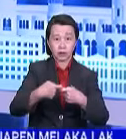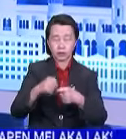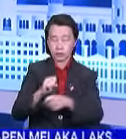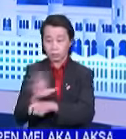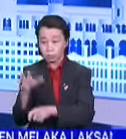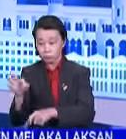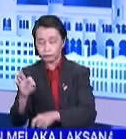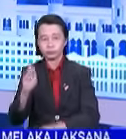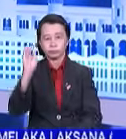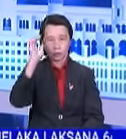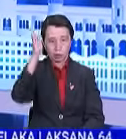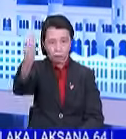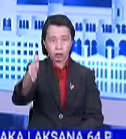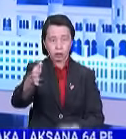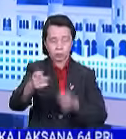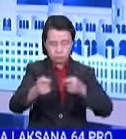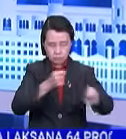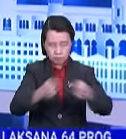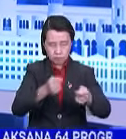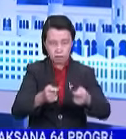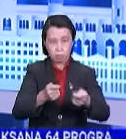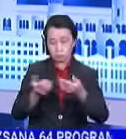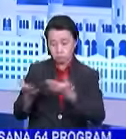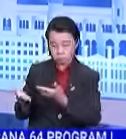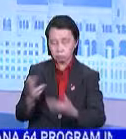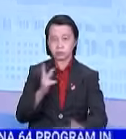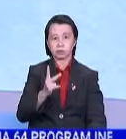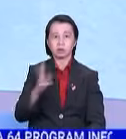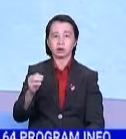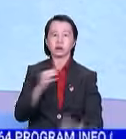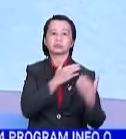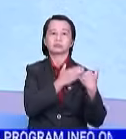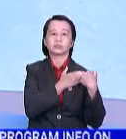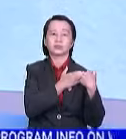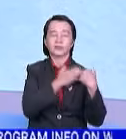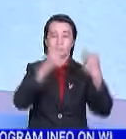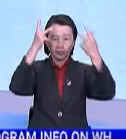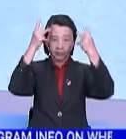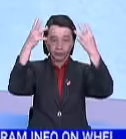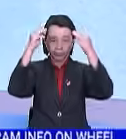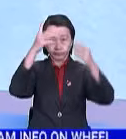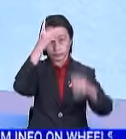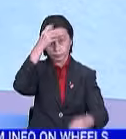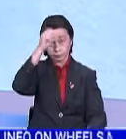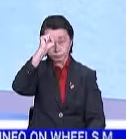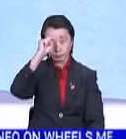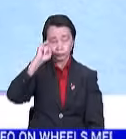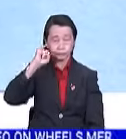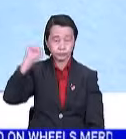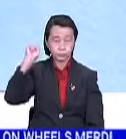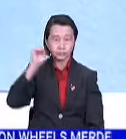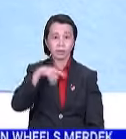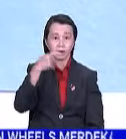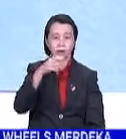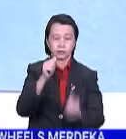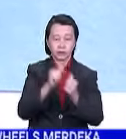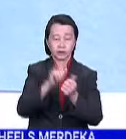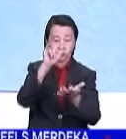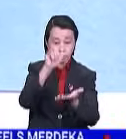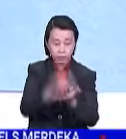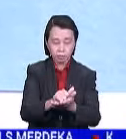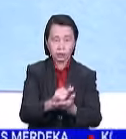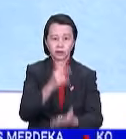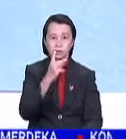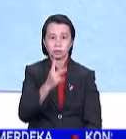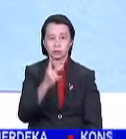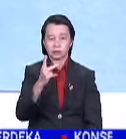19 hanya akan dikendalikan Kementerian Kesehatan dari mencuri data seismik Sorry aku berkata dengan langkah berkenaan